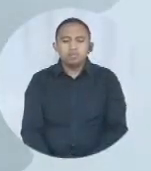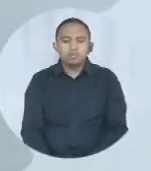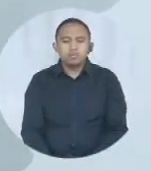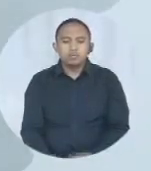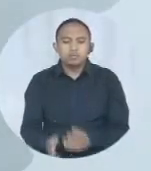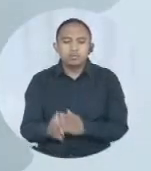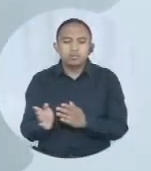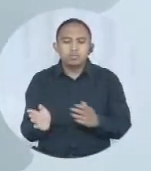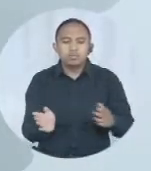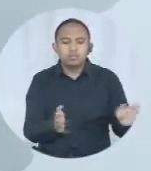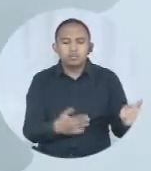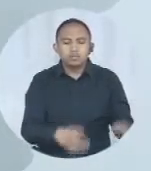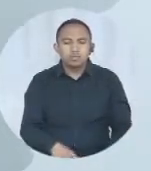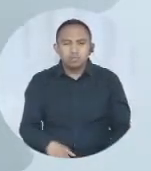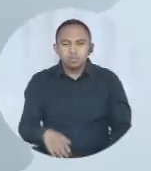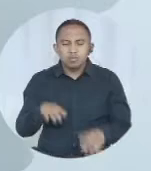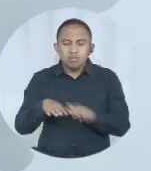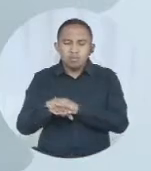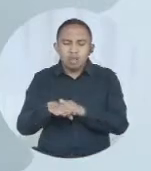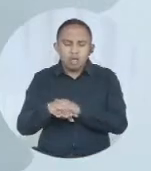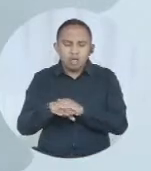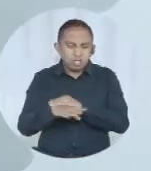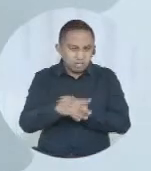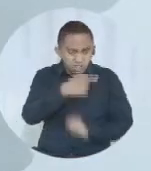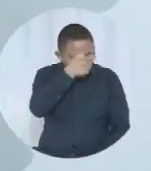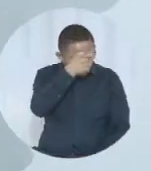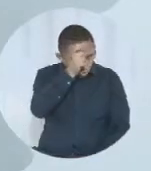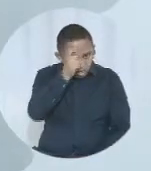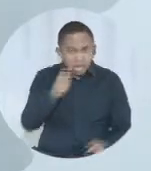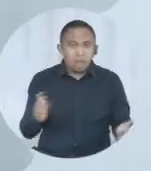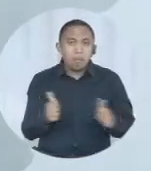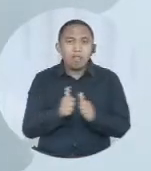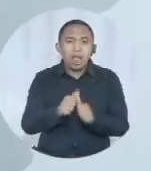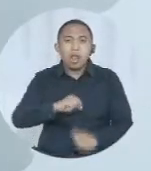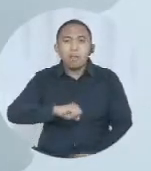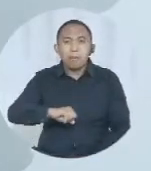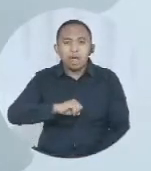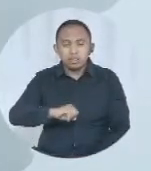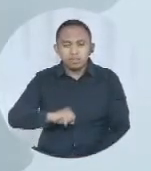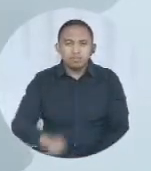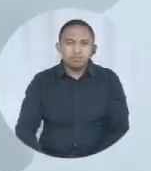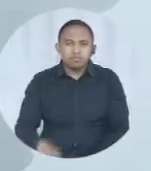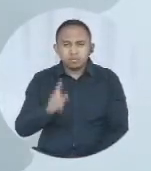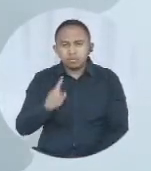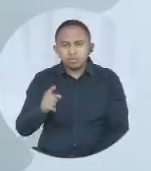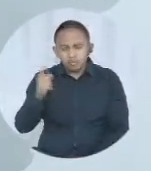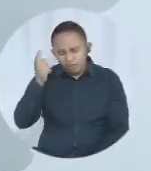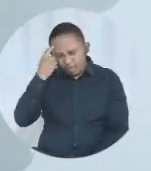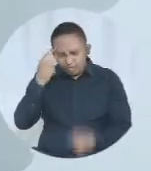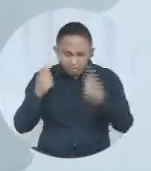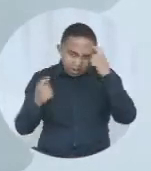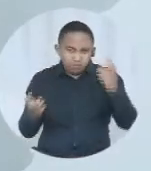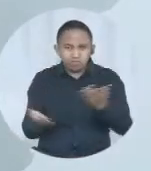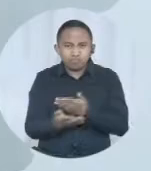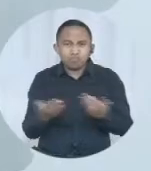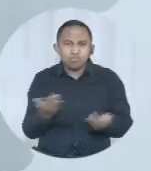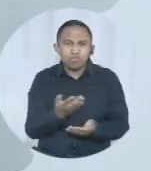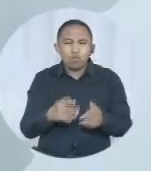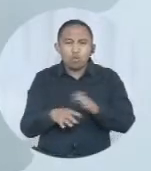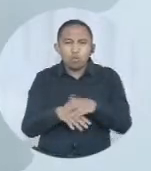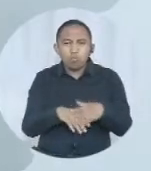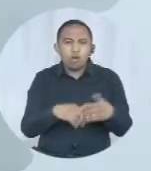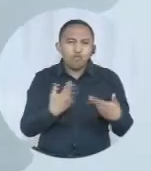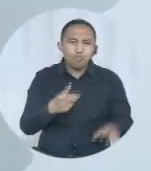fiara-miasan'ny Madagasikara sy Turkia kosa ao anatin'izay fiara-miasa izay dia misy ny fifanakalozana ratraika eo fa misehatry ny fizahantany sy